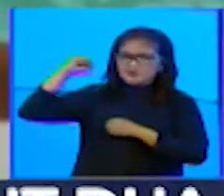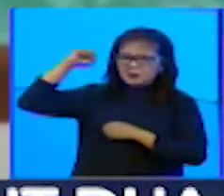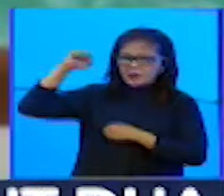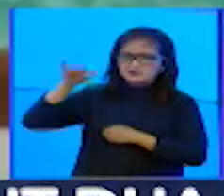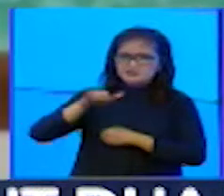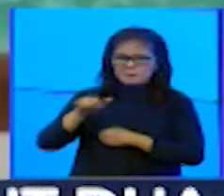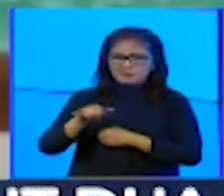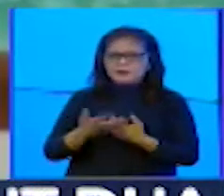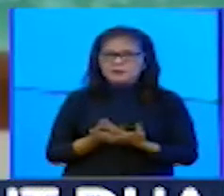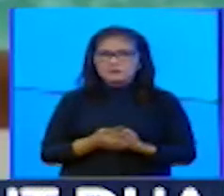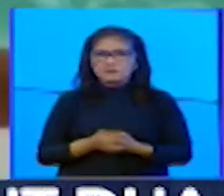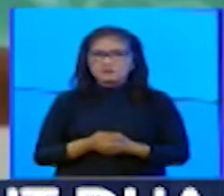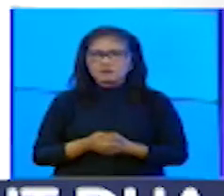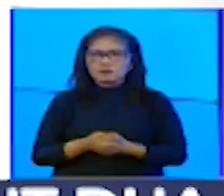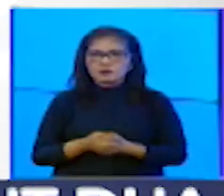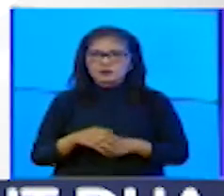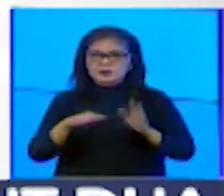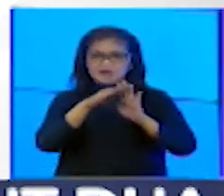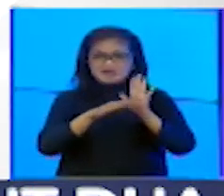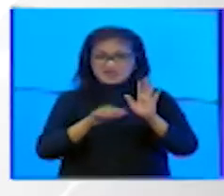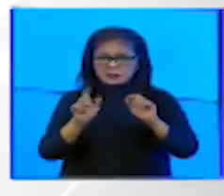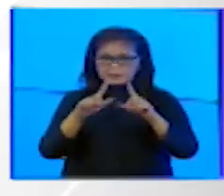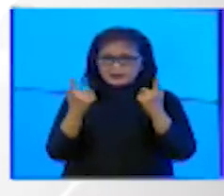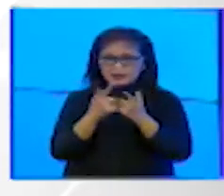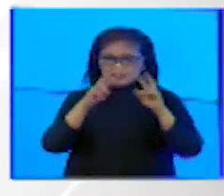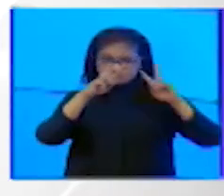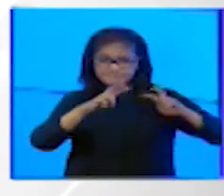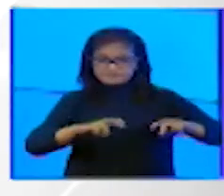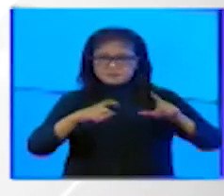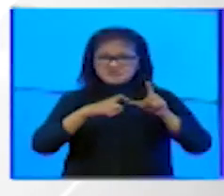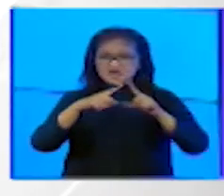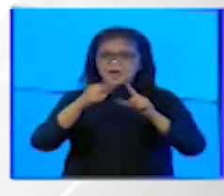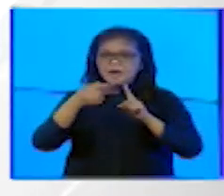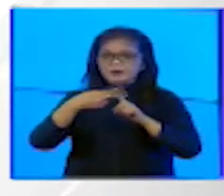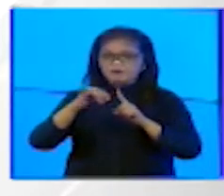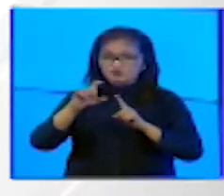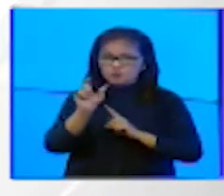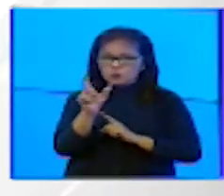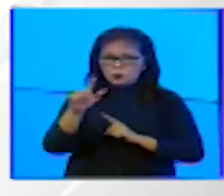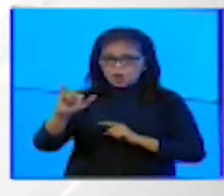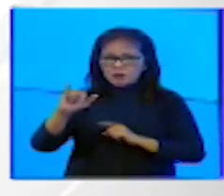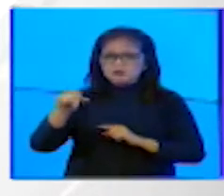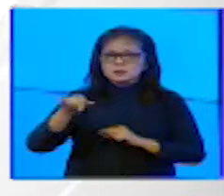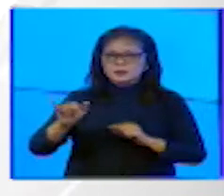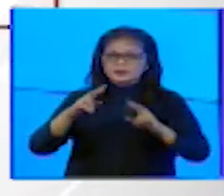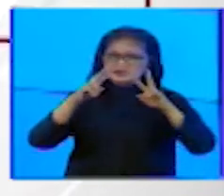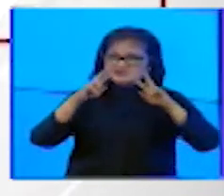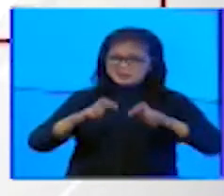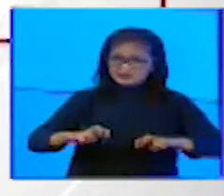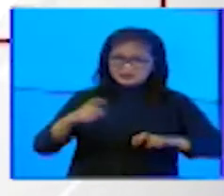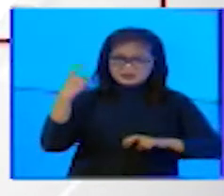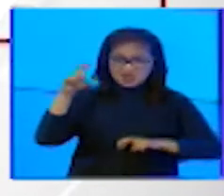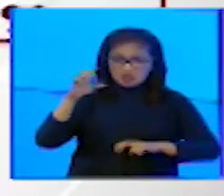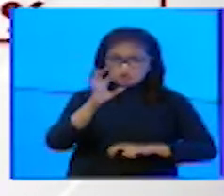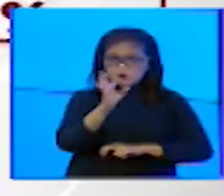Malang. Berdasarkan data dari Lembaga Survei Saiful Mujani Research Consulting SMRC, paslon nomor urut 2 unggul dengan